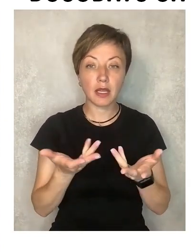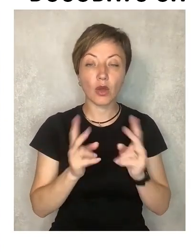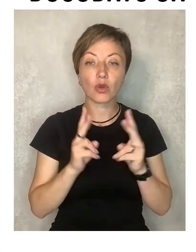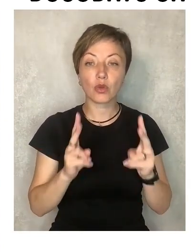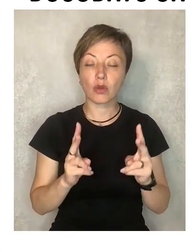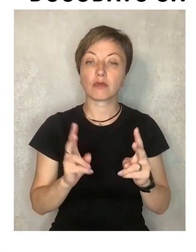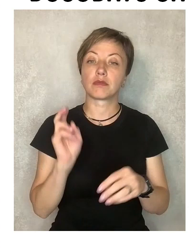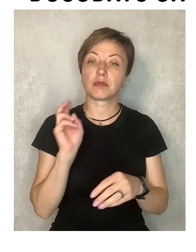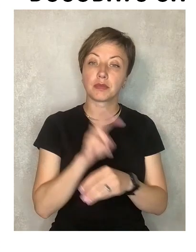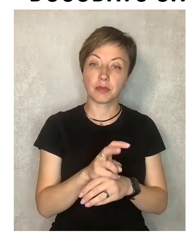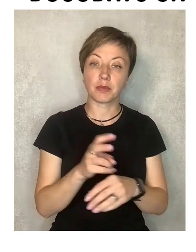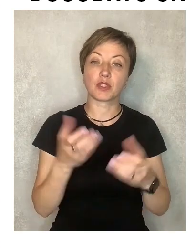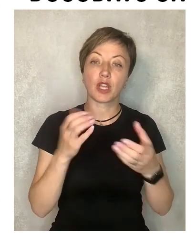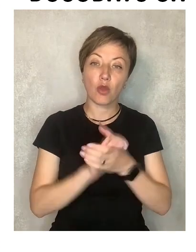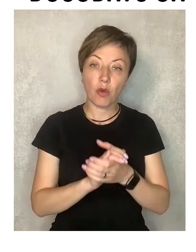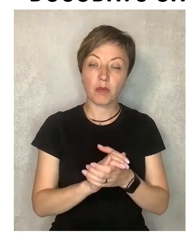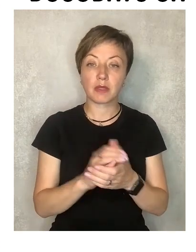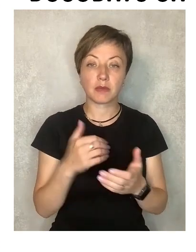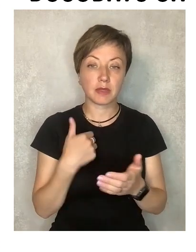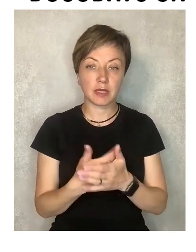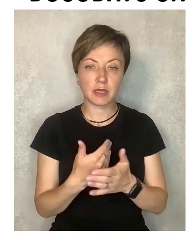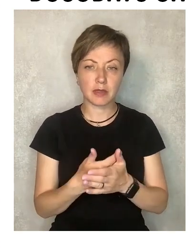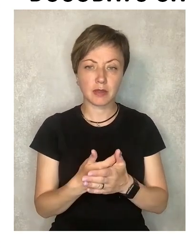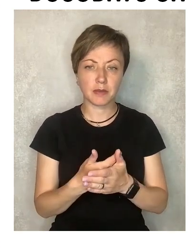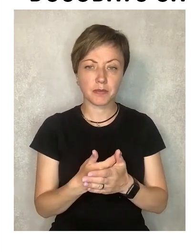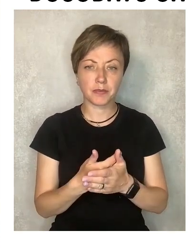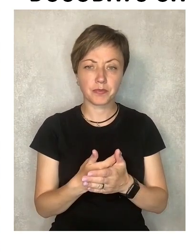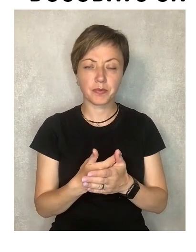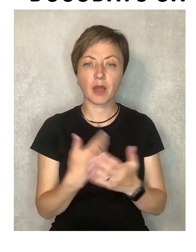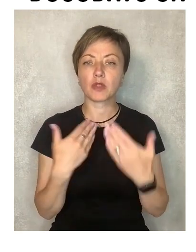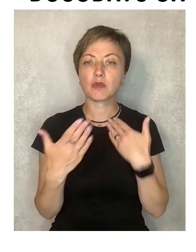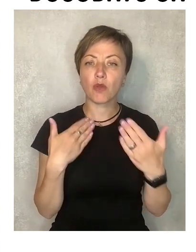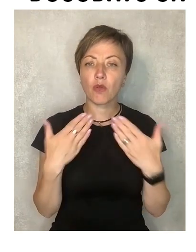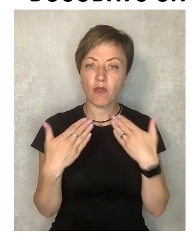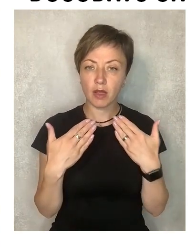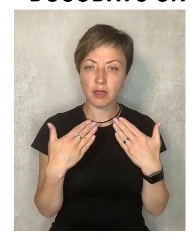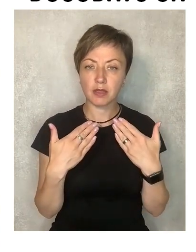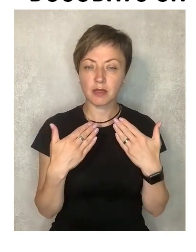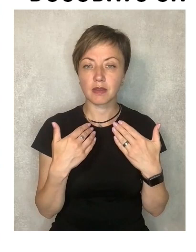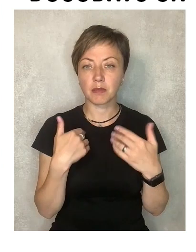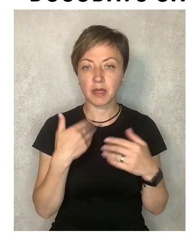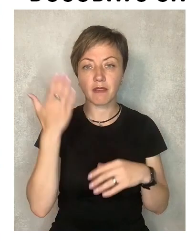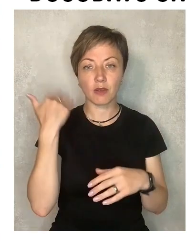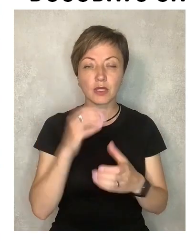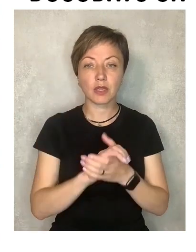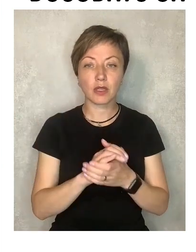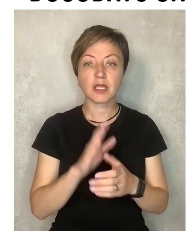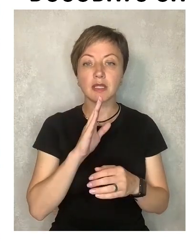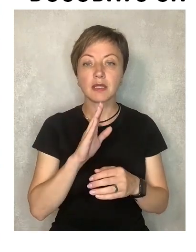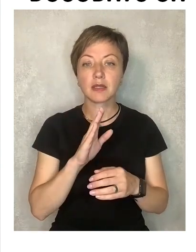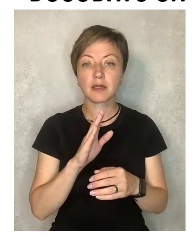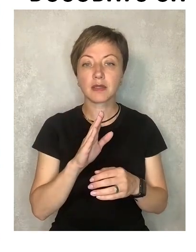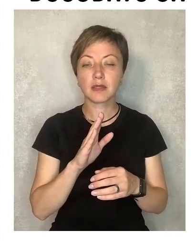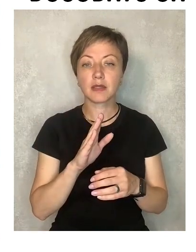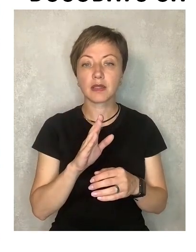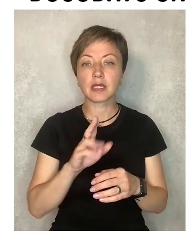пішли познайомилися, здається, це ну, не познайомилися, а поспілкуватися. Ми вже, звісно, знайомі давно з тодішнім там